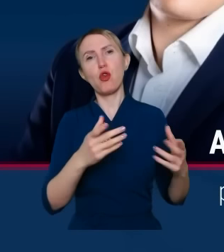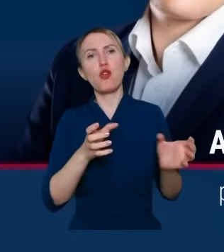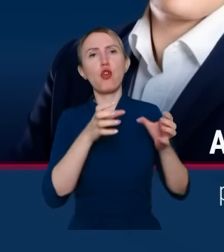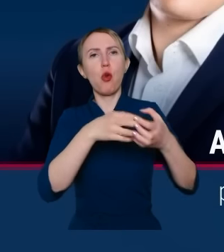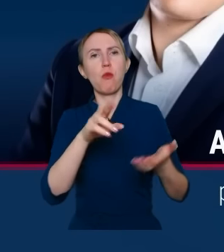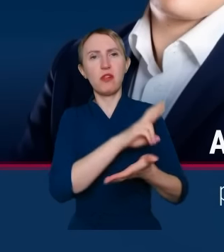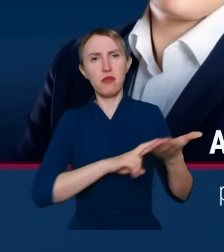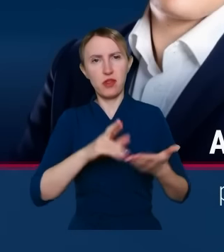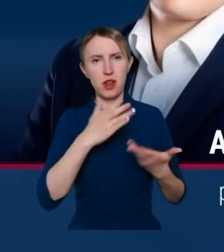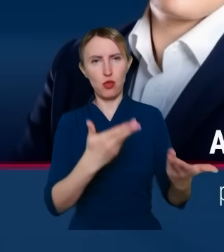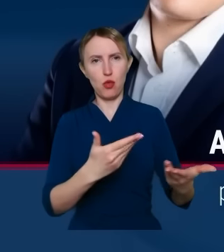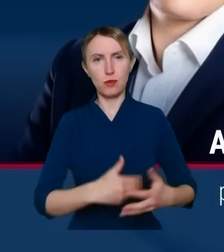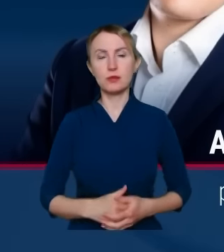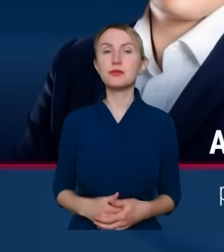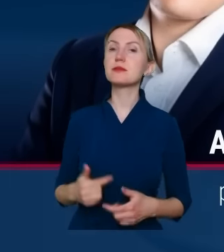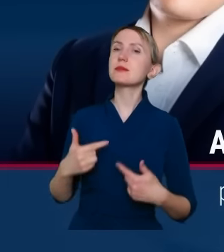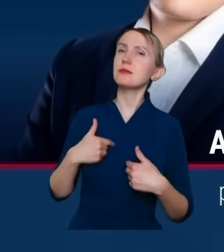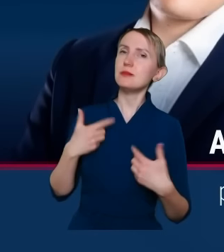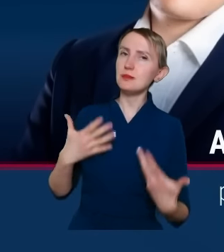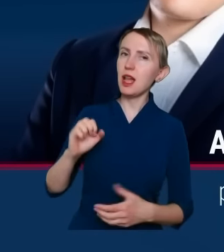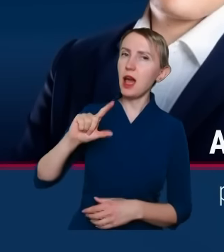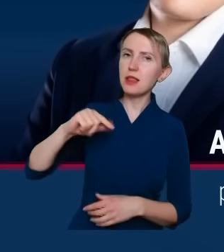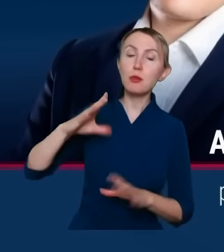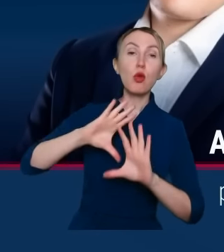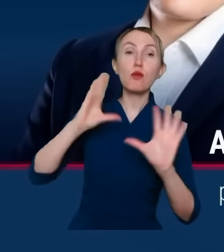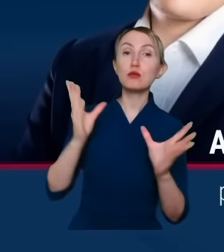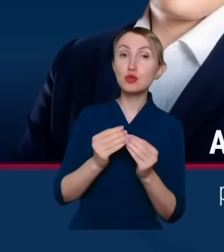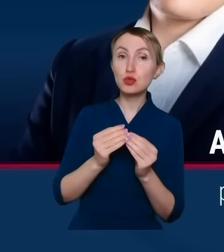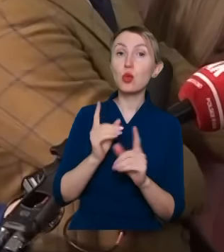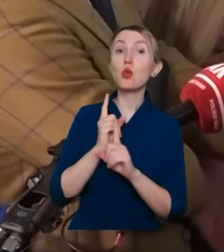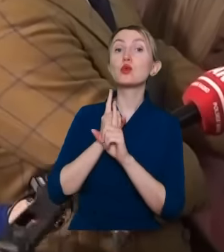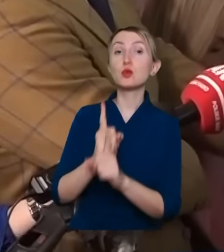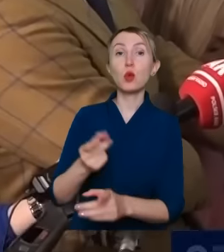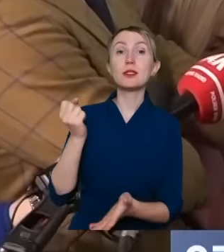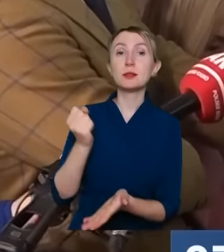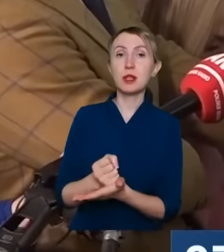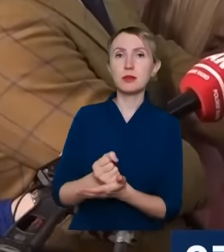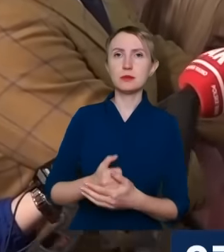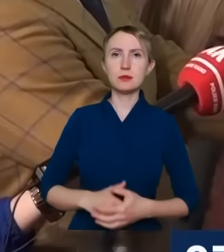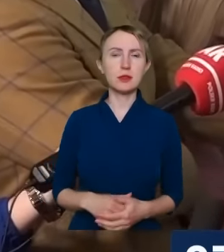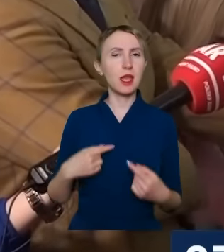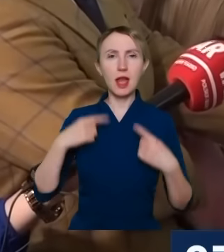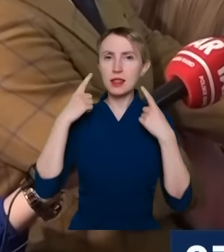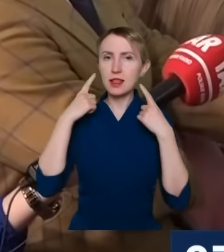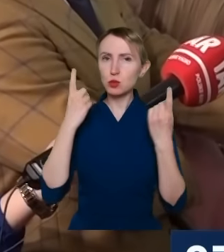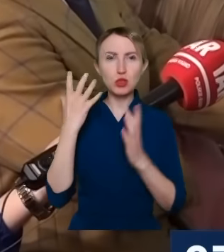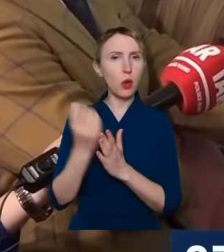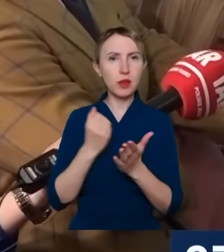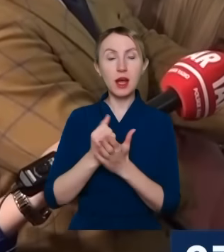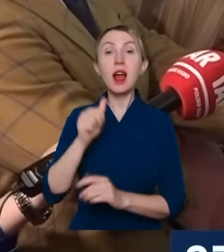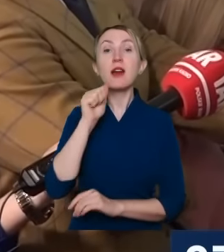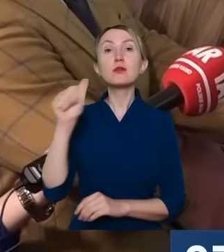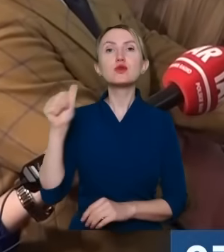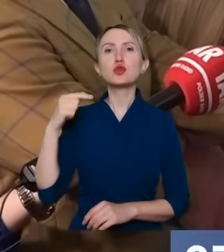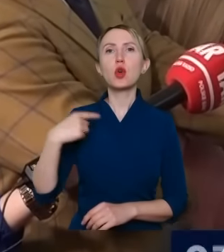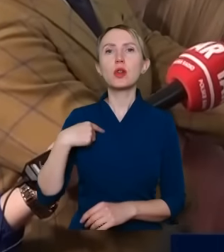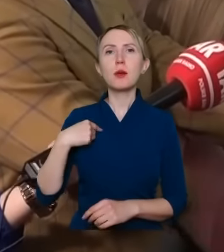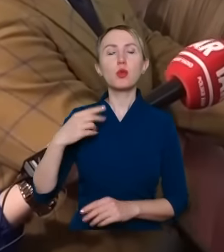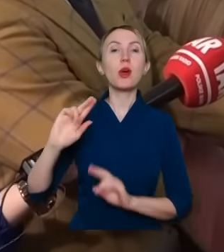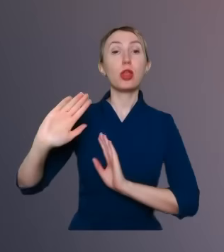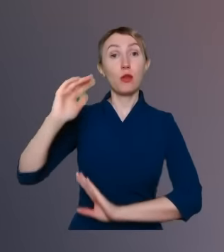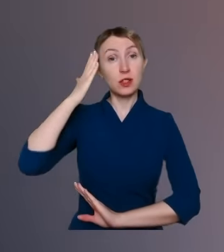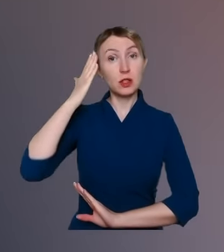No ja bym chciał Adam żeby to wszystko było jakby zgodnie z prawem nie nie słyszałem taśm natomiast Wczoraj dotarła do mnie ta wiadomość